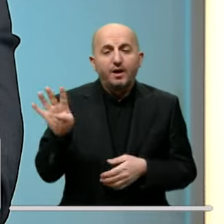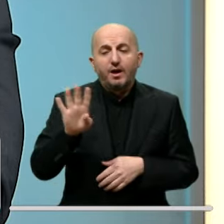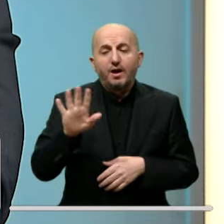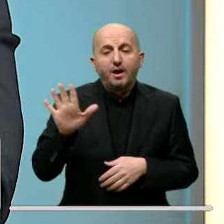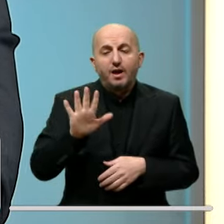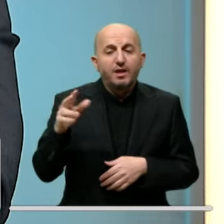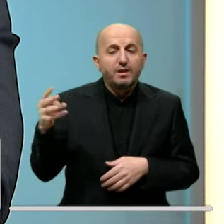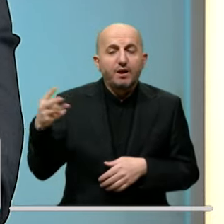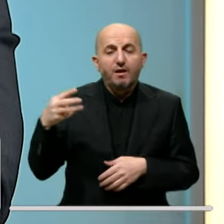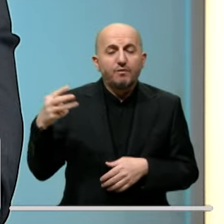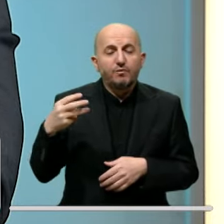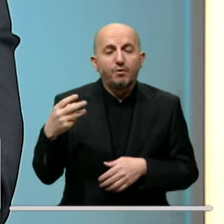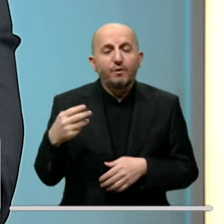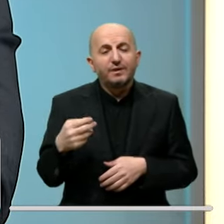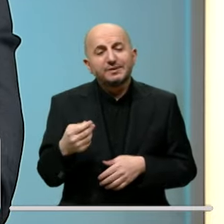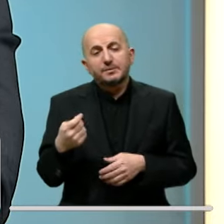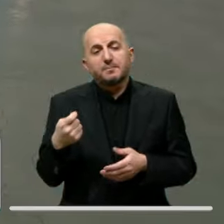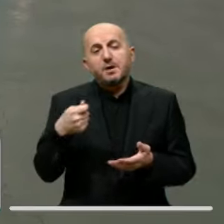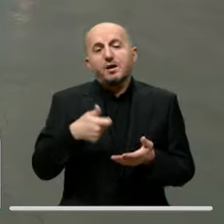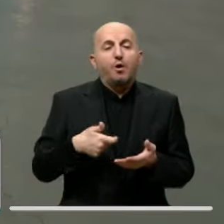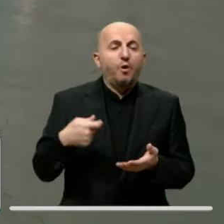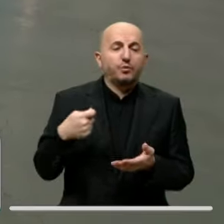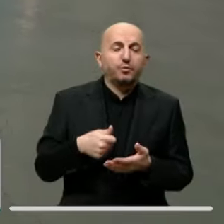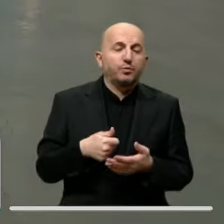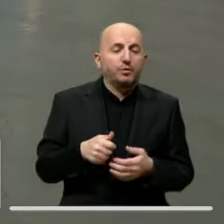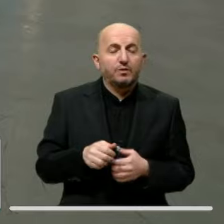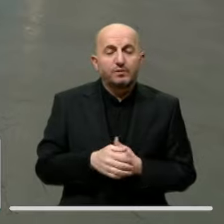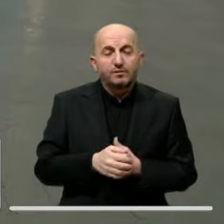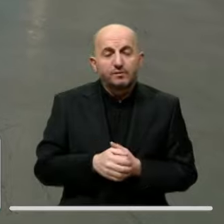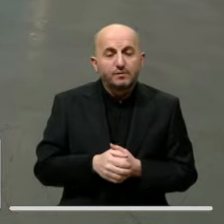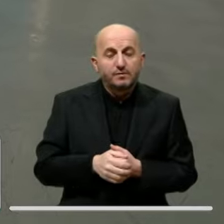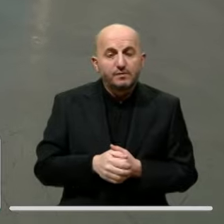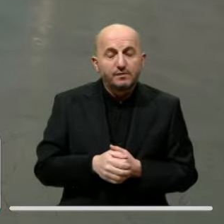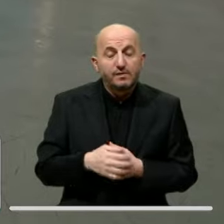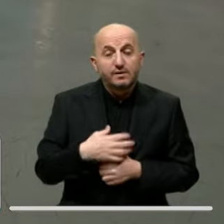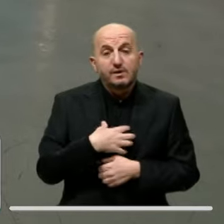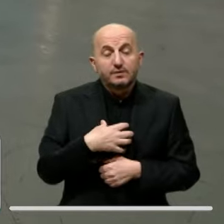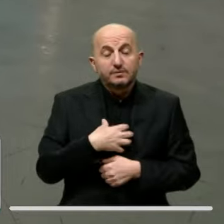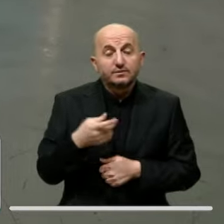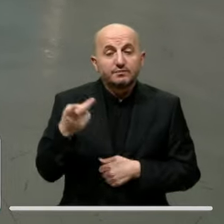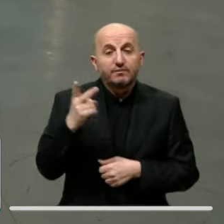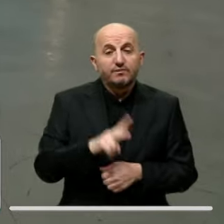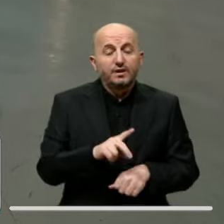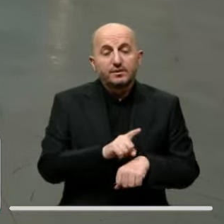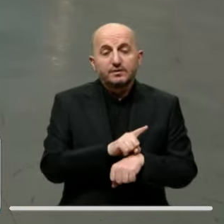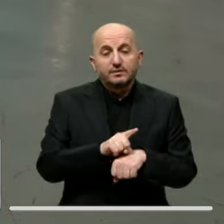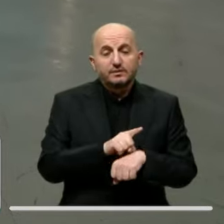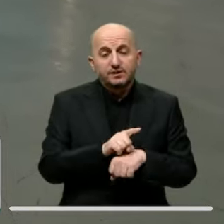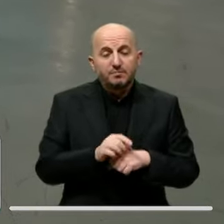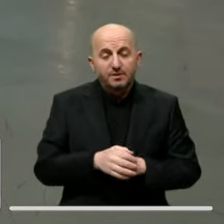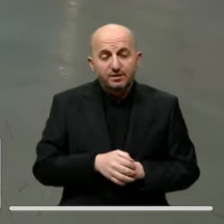gibi falan gibi bir sembolik bir aidat ödüyor. Kendisi vefat ettiği zaman bir de